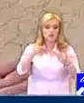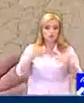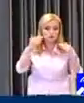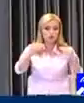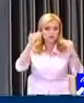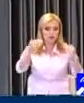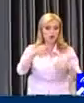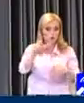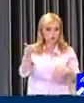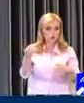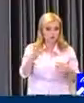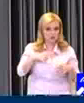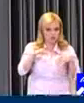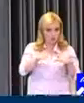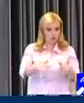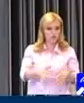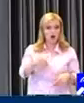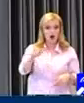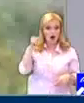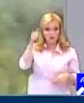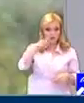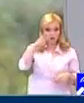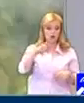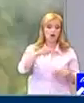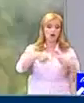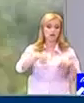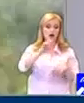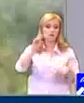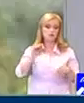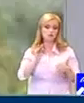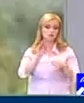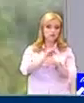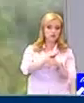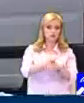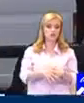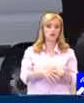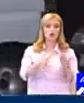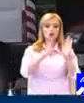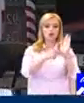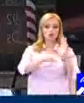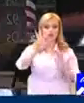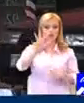de interpretare. Săptămâna trecută, ANRE a stabilit o majorare a prețurilor la carburanți în medie cu